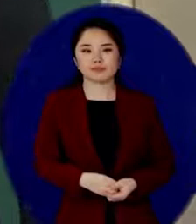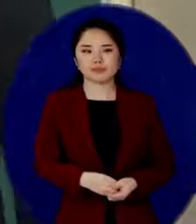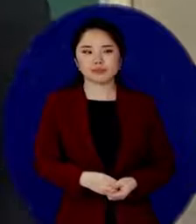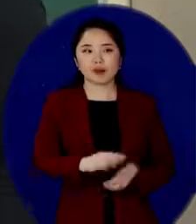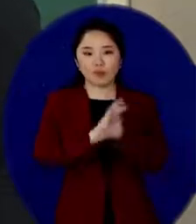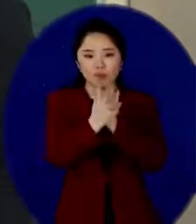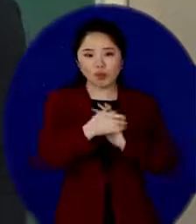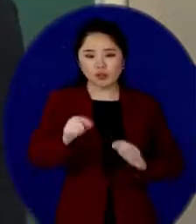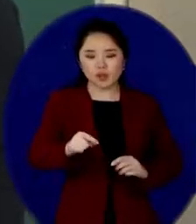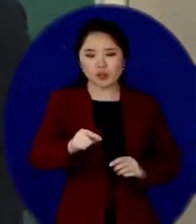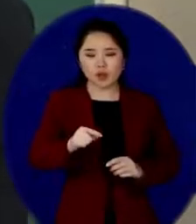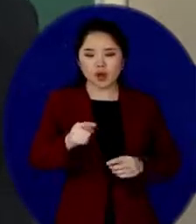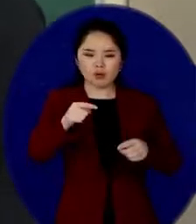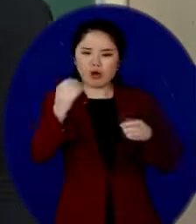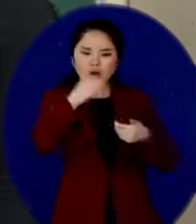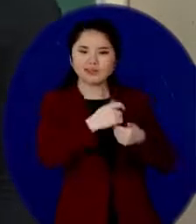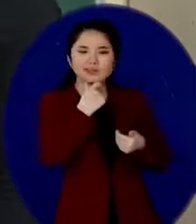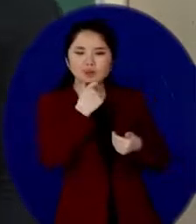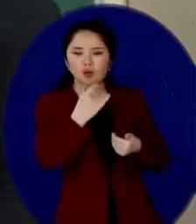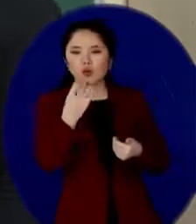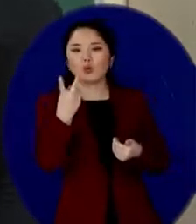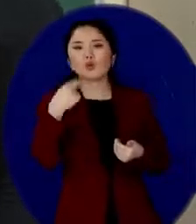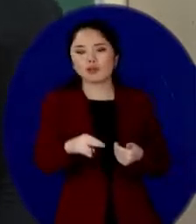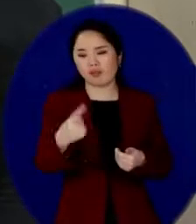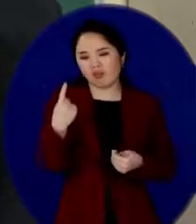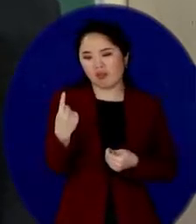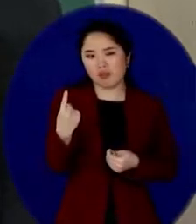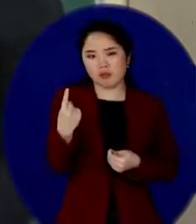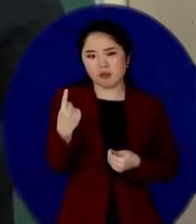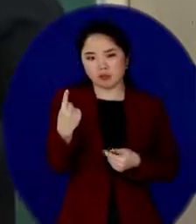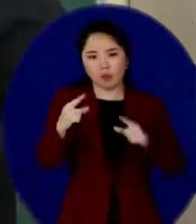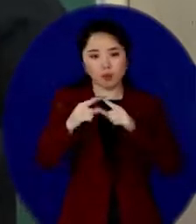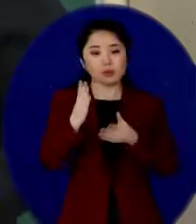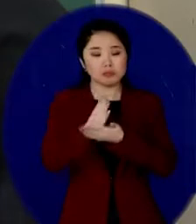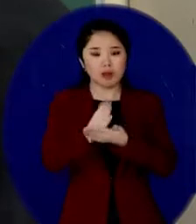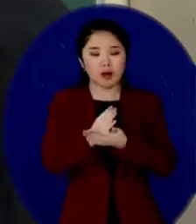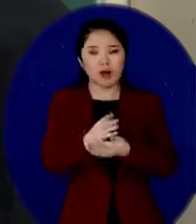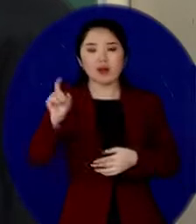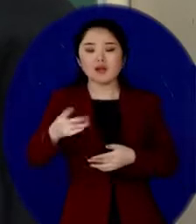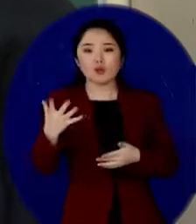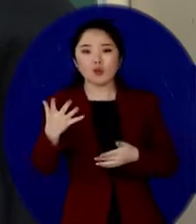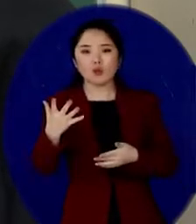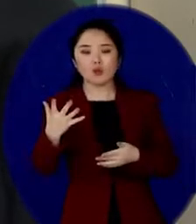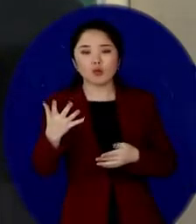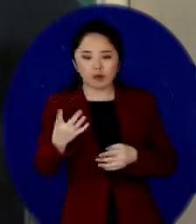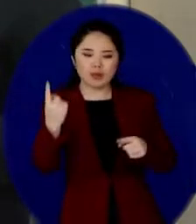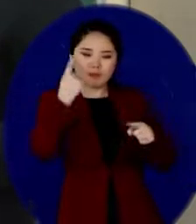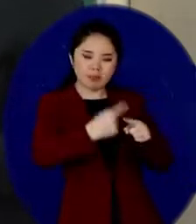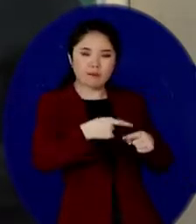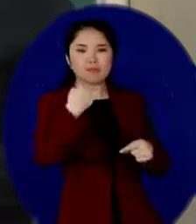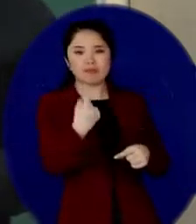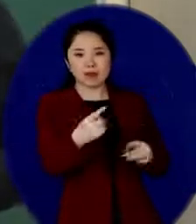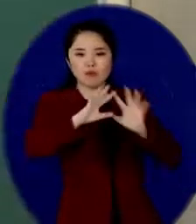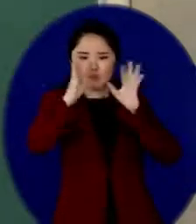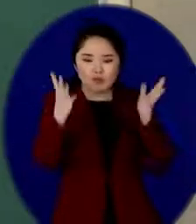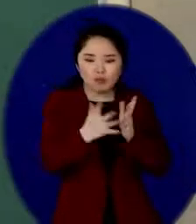Гэтэл багцад орч чадаагүй үлдсэн үлдэгдэл нэг гурвалжин байгаа. Түүнийг нэмж өгчөж